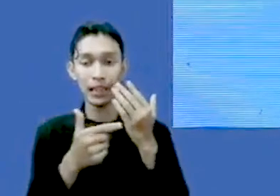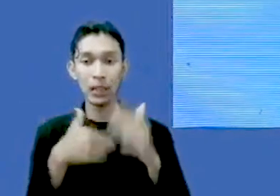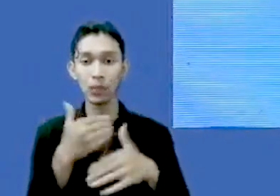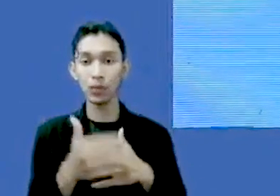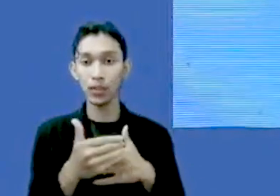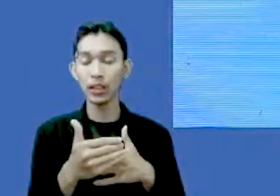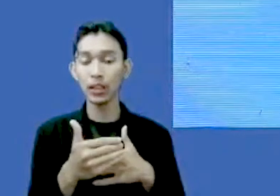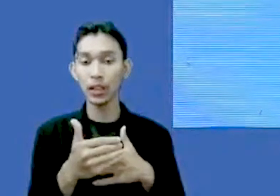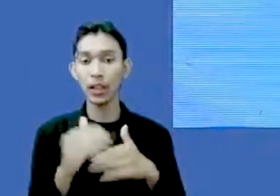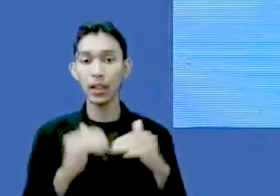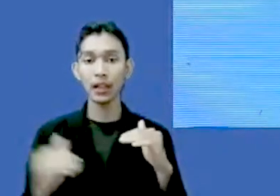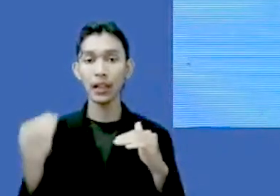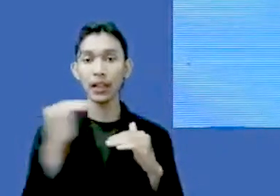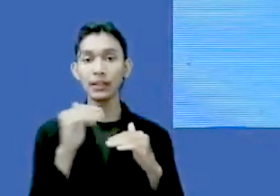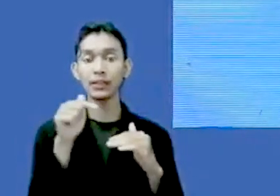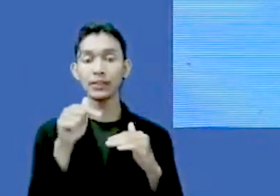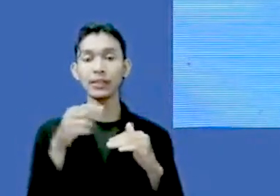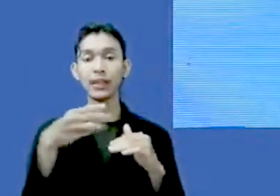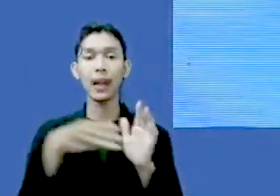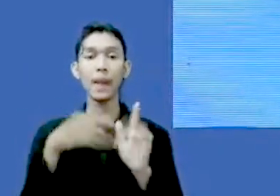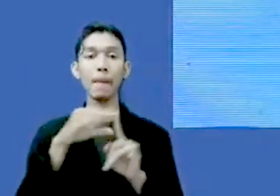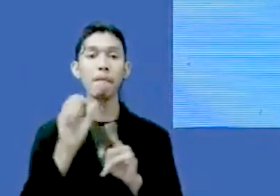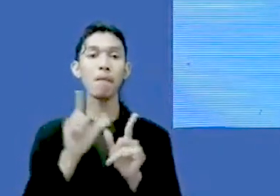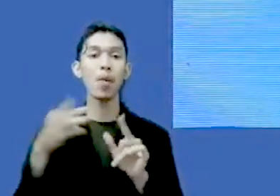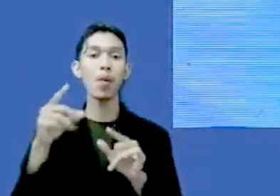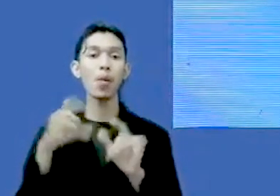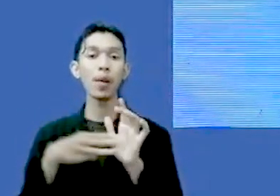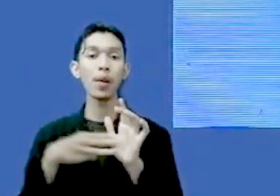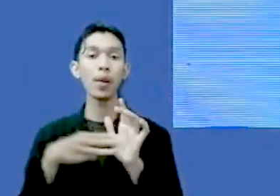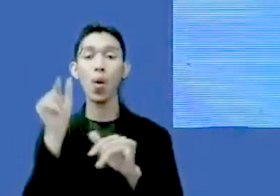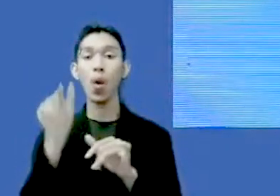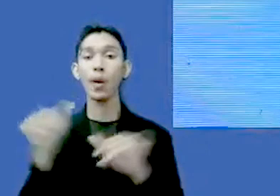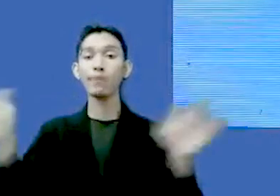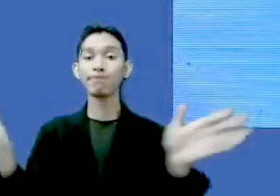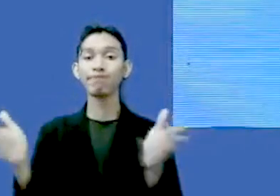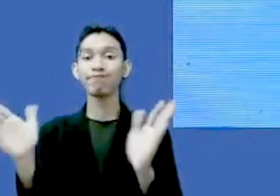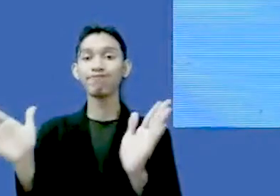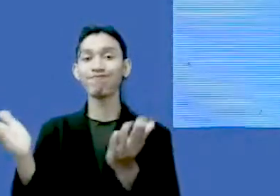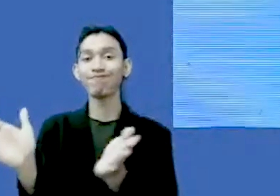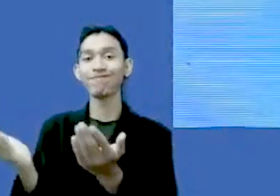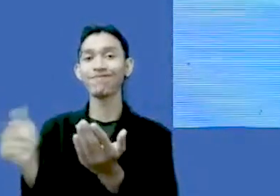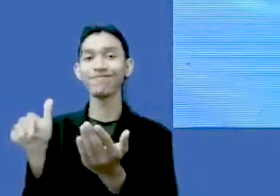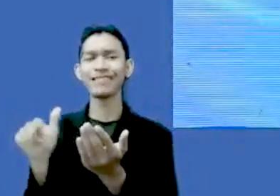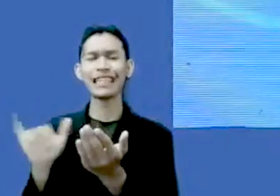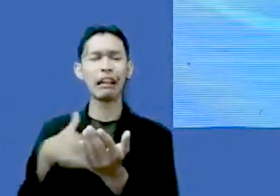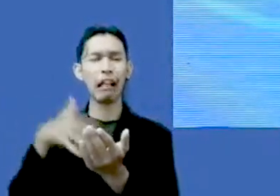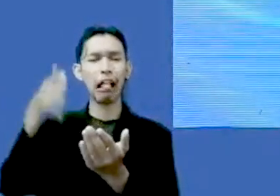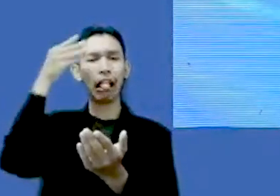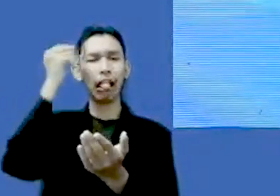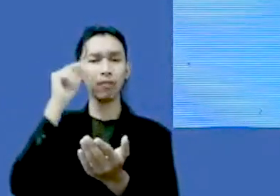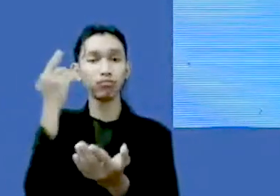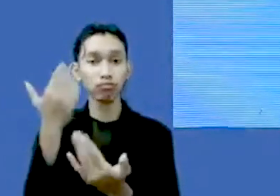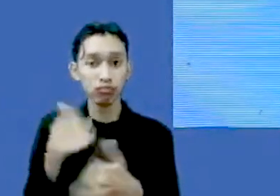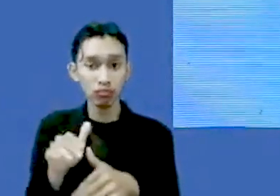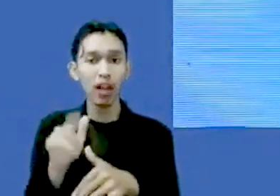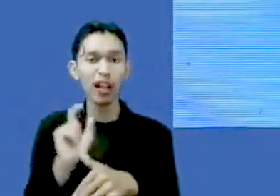naik kelas menjadi empowerment orang diberdayakan gak hanya tahu bagaimana caranya